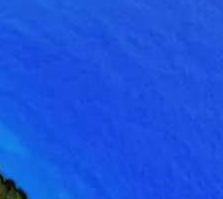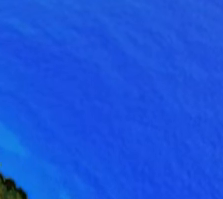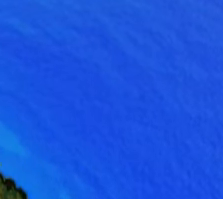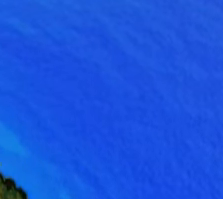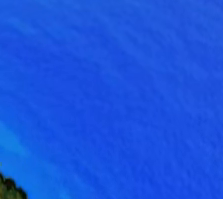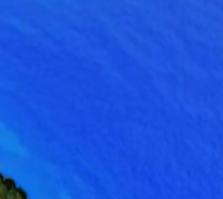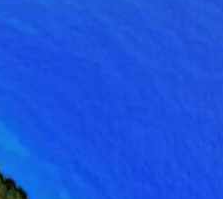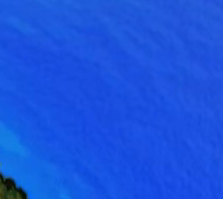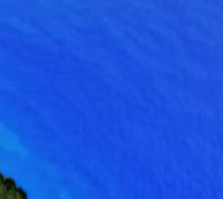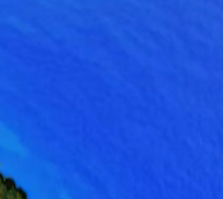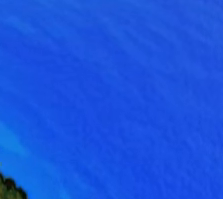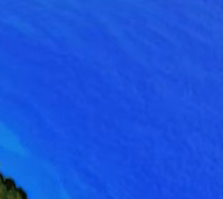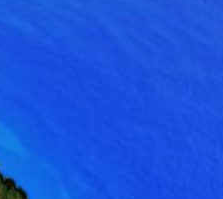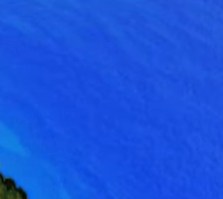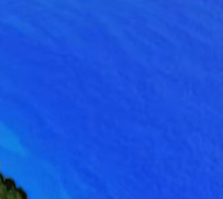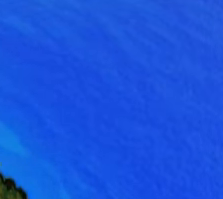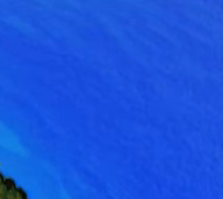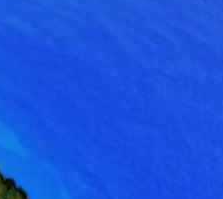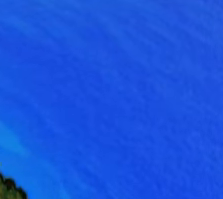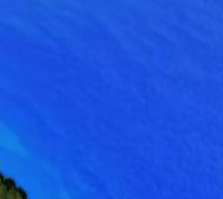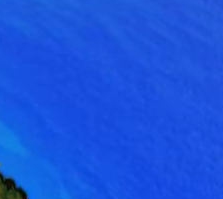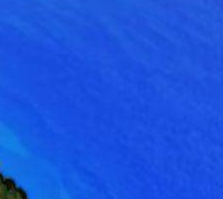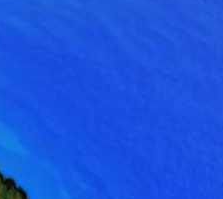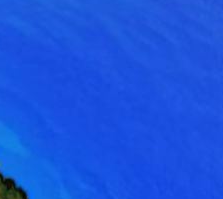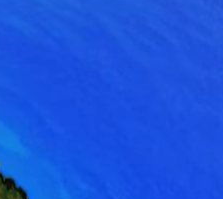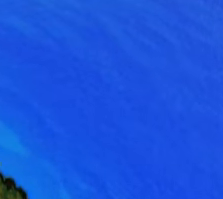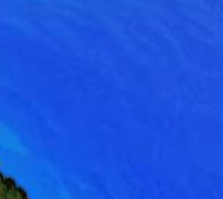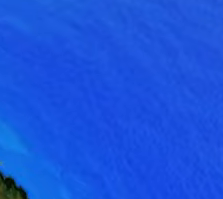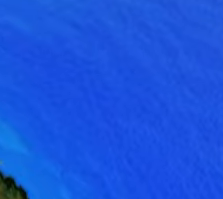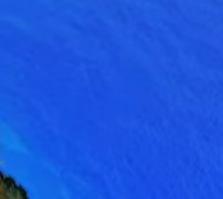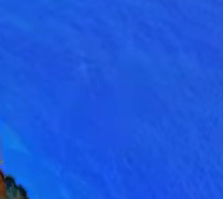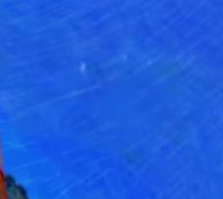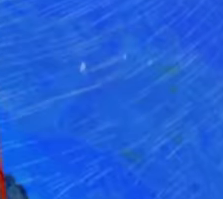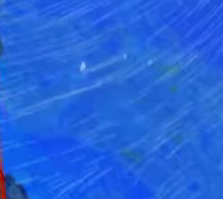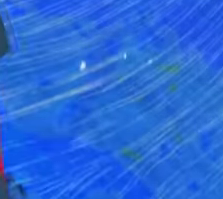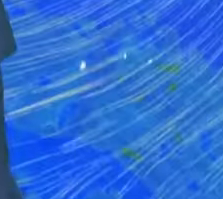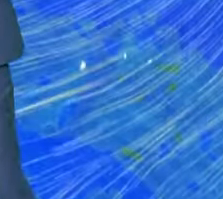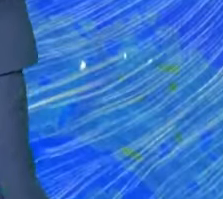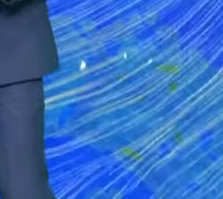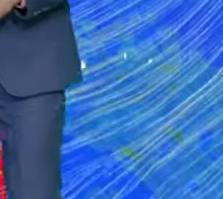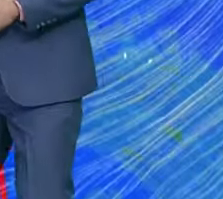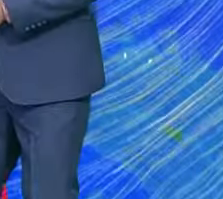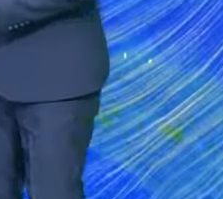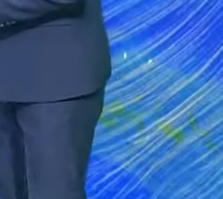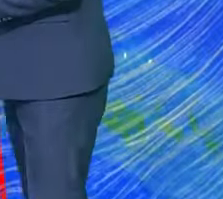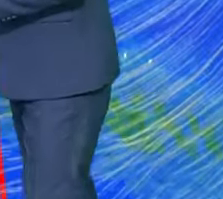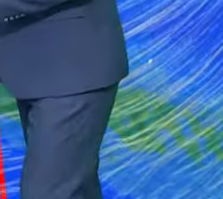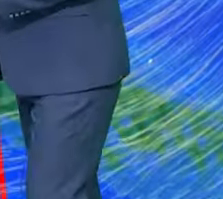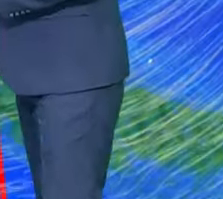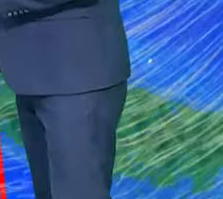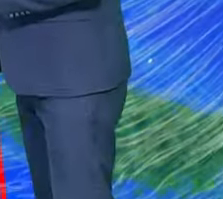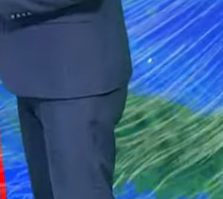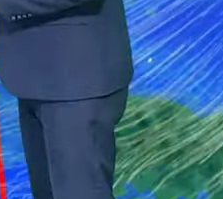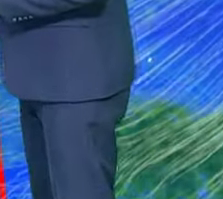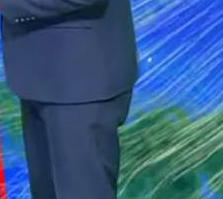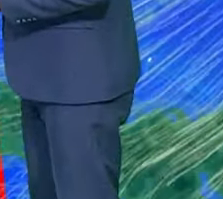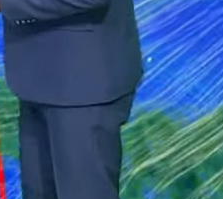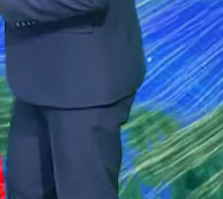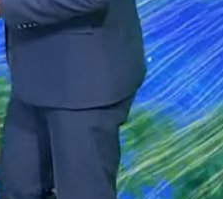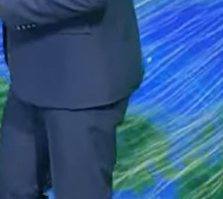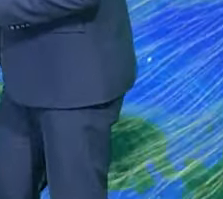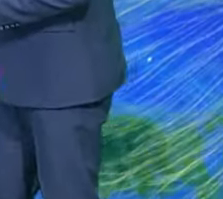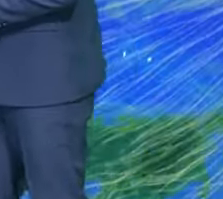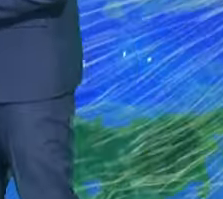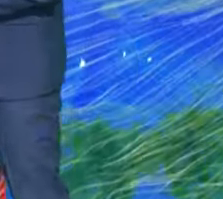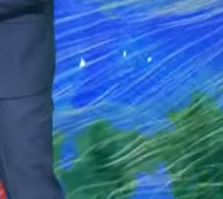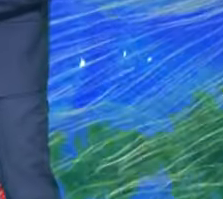Trinidad, Benguet at 14 degrees Celsius naman sa Baguio City. Bukas hanggang sa Linggo, ang mainit na easterlies o silanganin ang